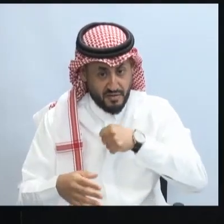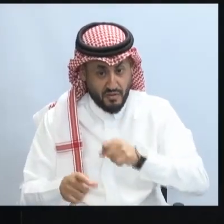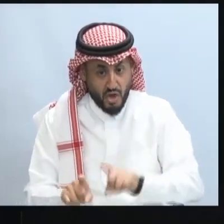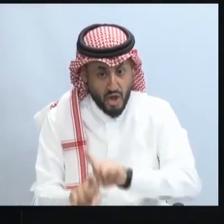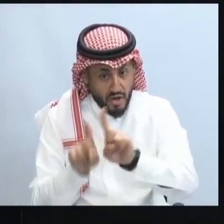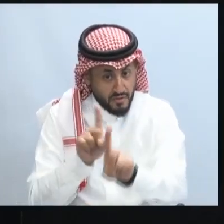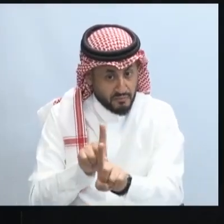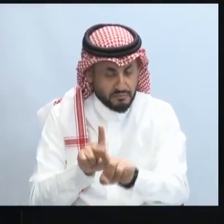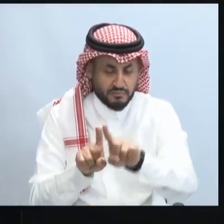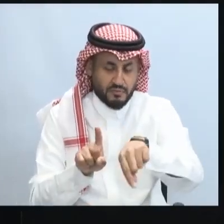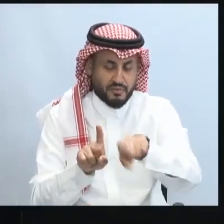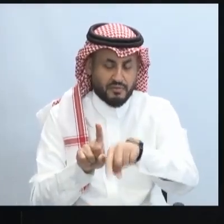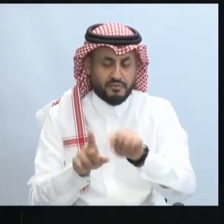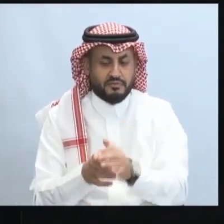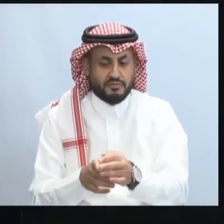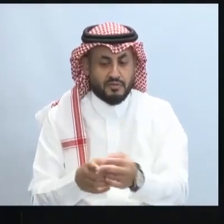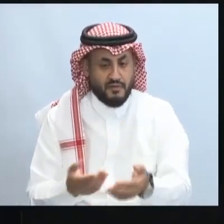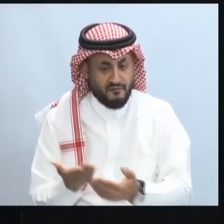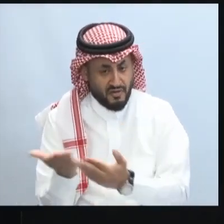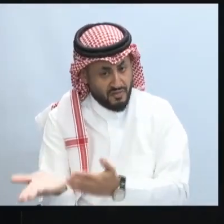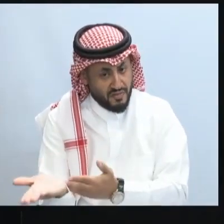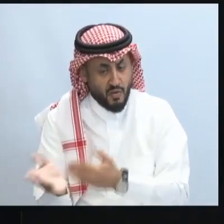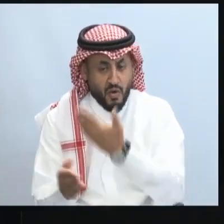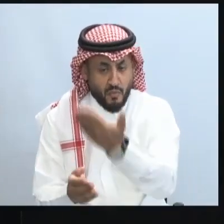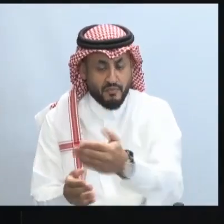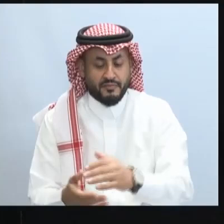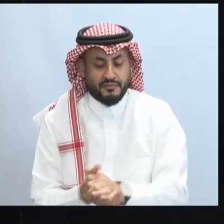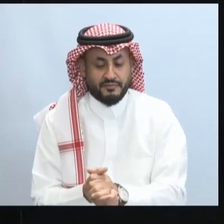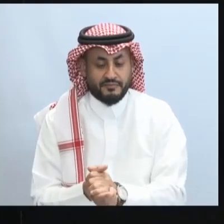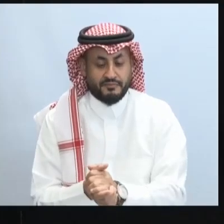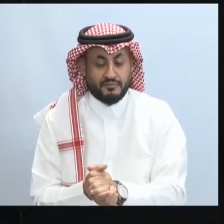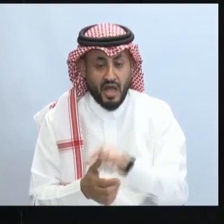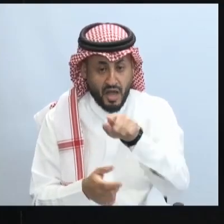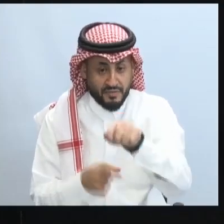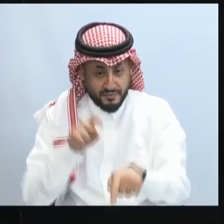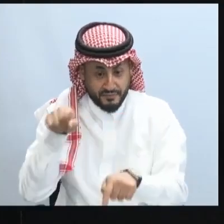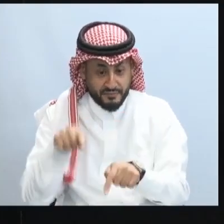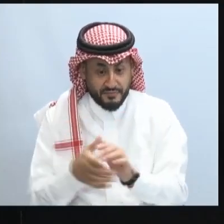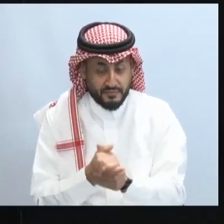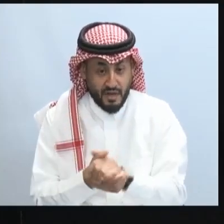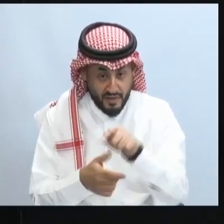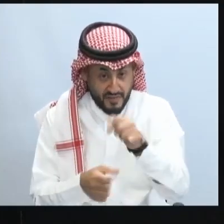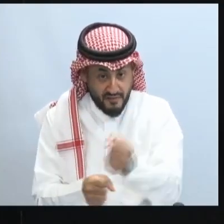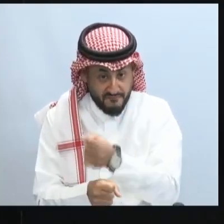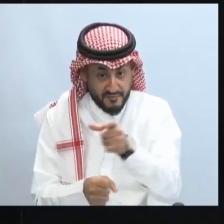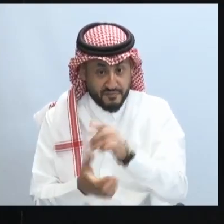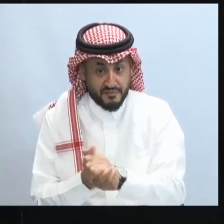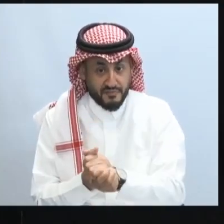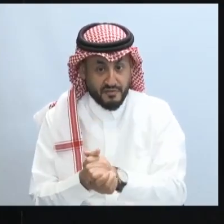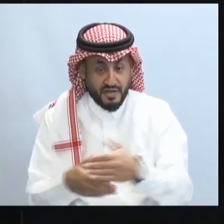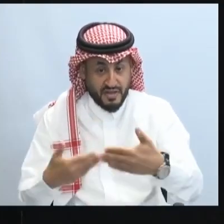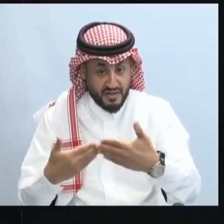اتقدم عليه احترم هذا الكبير واجعله يدخل قبلي انتم انتم اسالكم انتم هل تفعلون هذا الامر